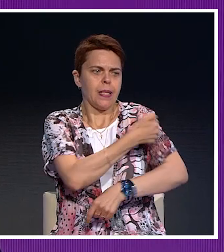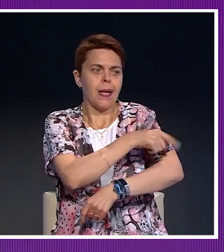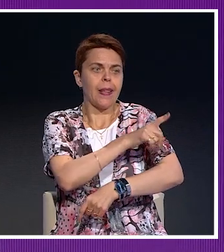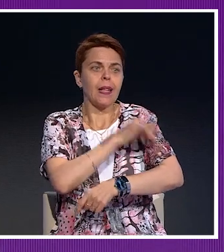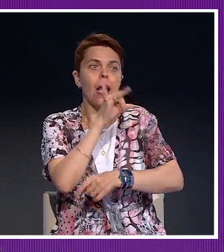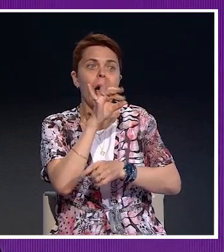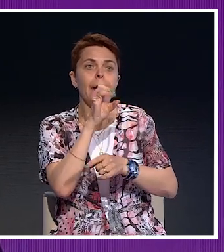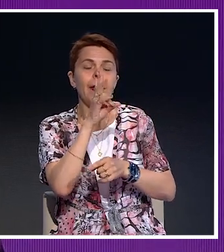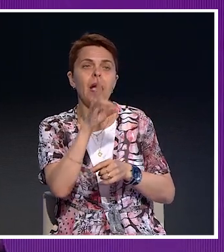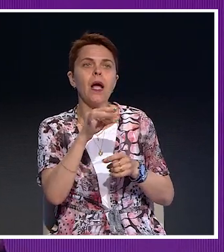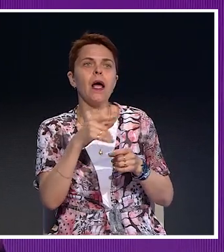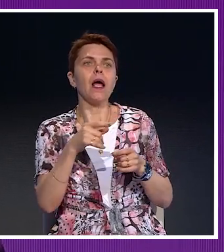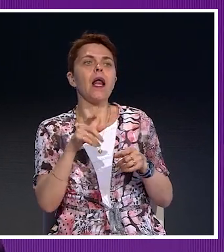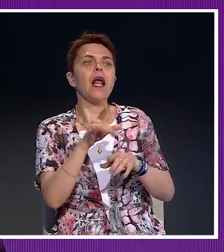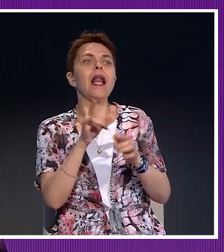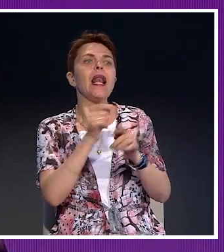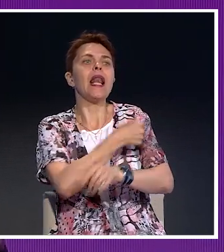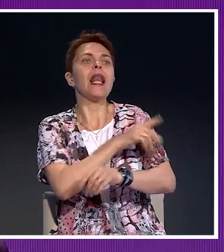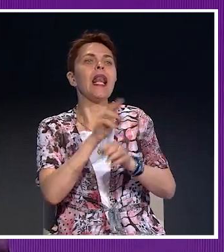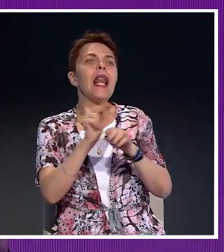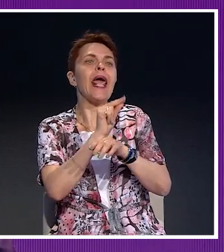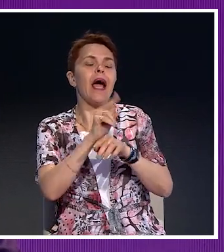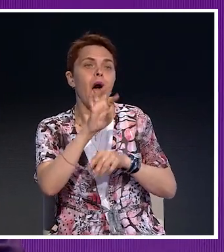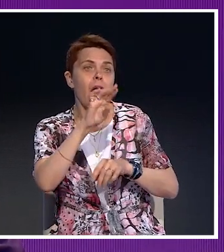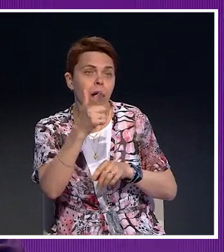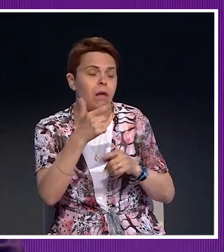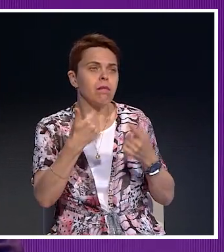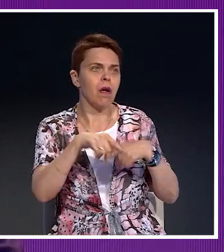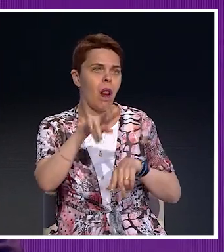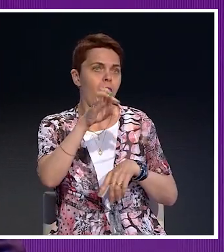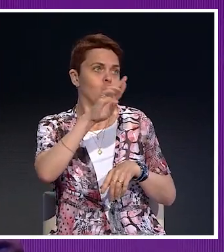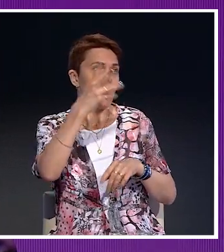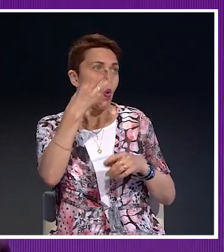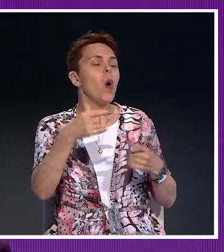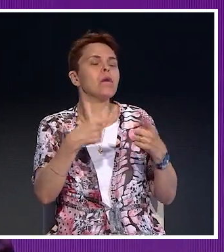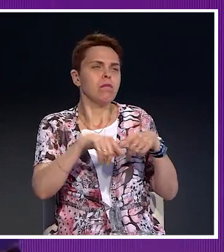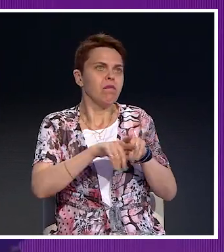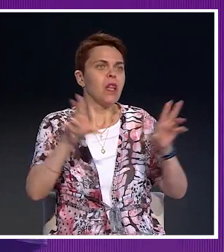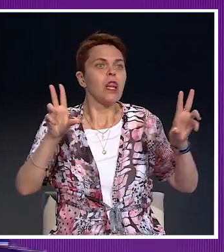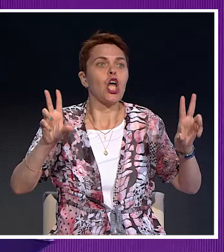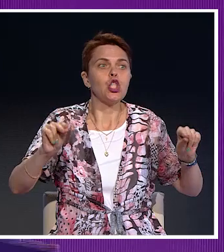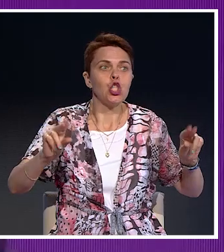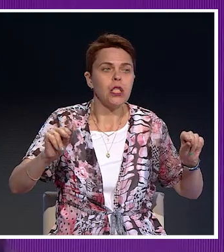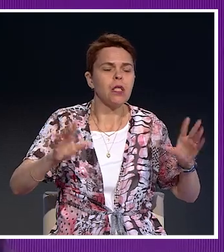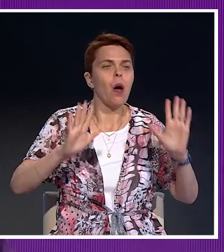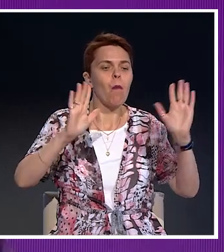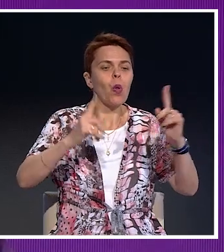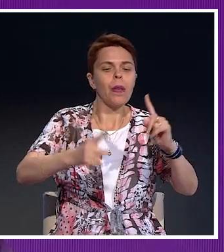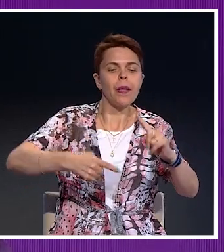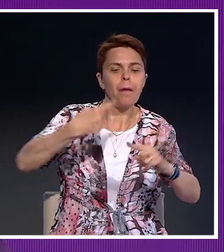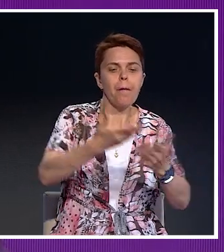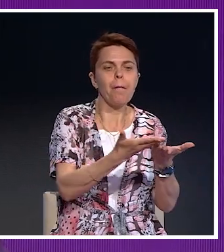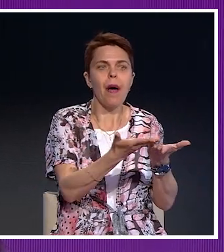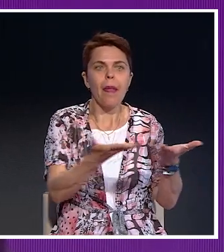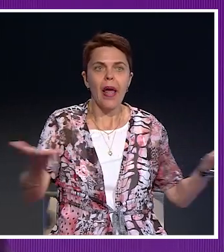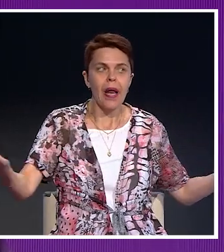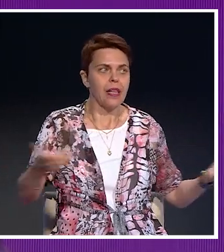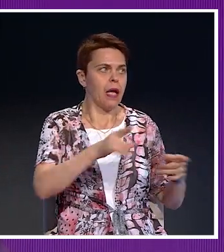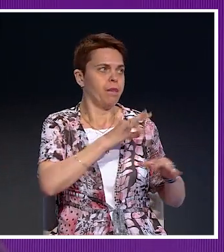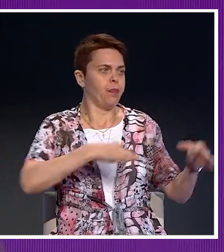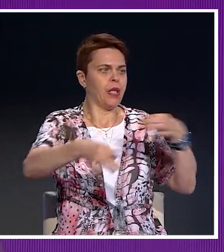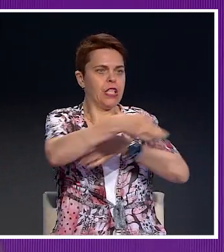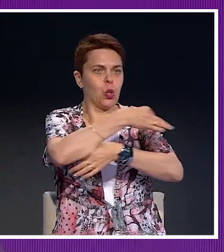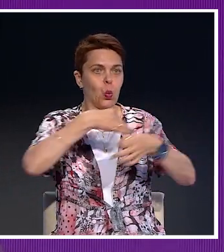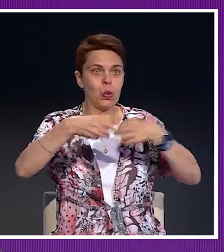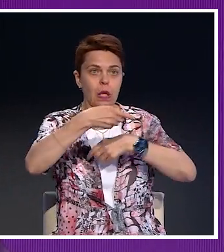лікар пан Ляшко заявляв буквально вчора. На щастя, буде наступна панельна дискусія, яка почнеться